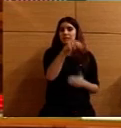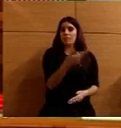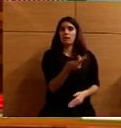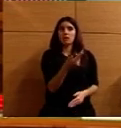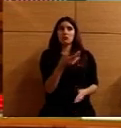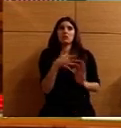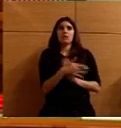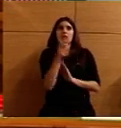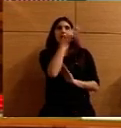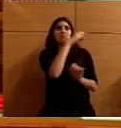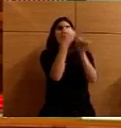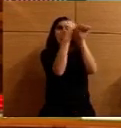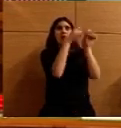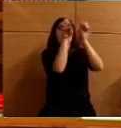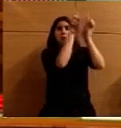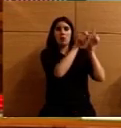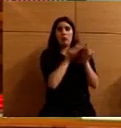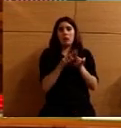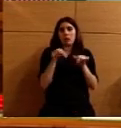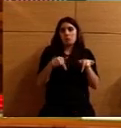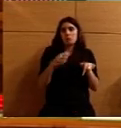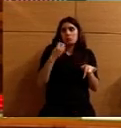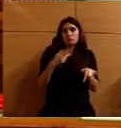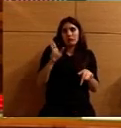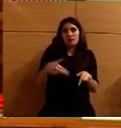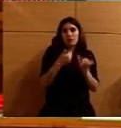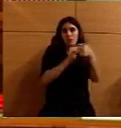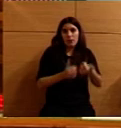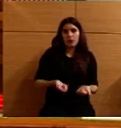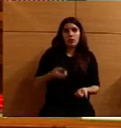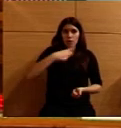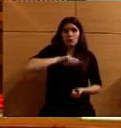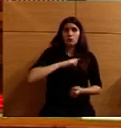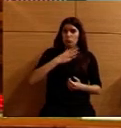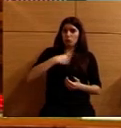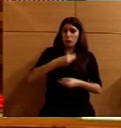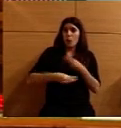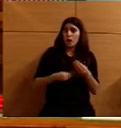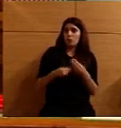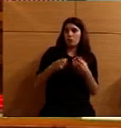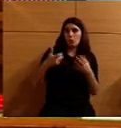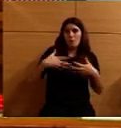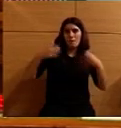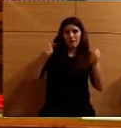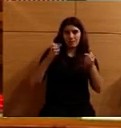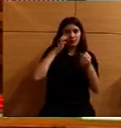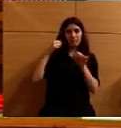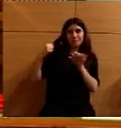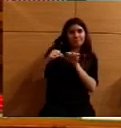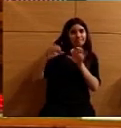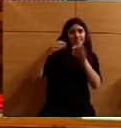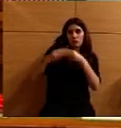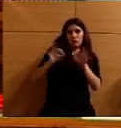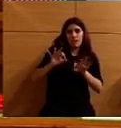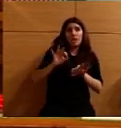veient que se treballa en aquesta línia, veient que nosaltres podríem fer més del que podem fer, si vostès van a